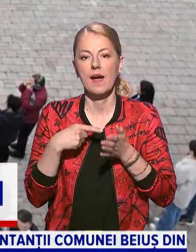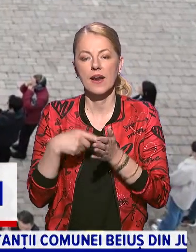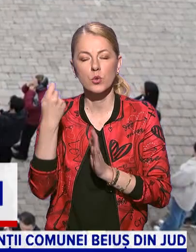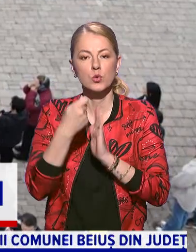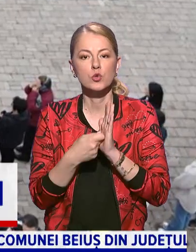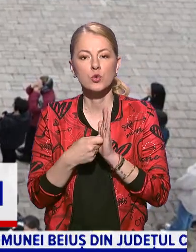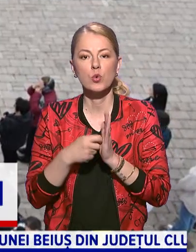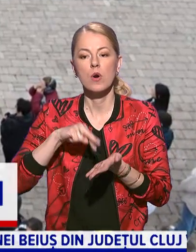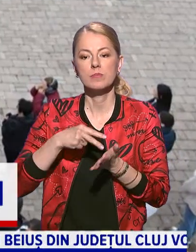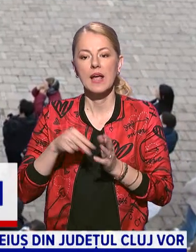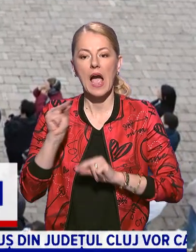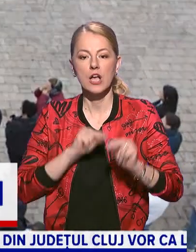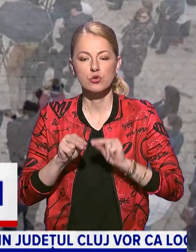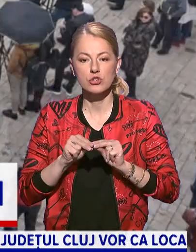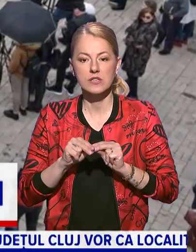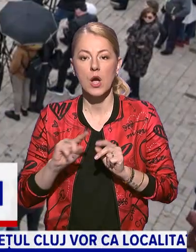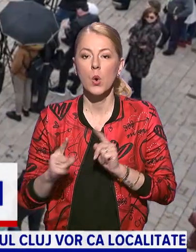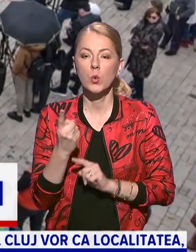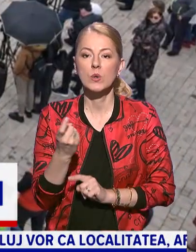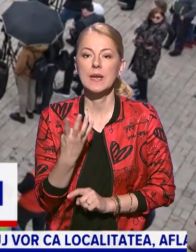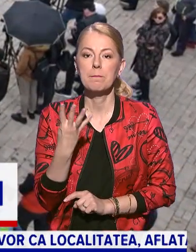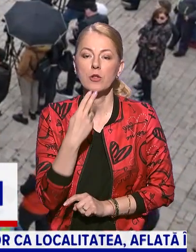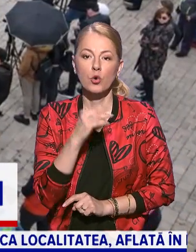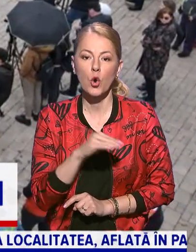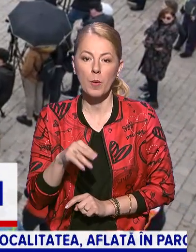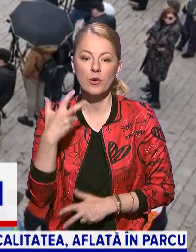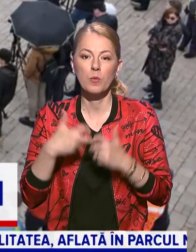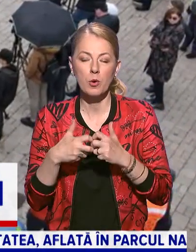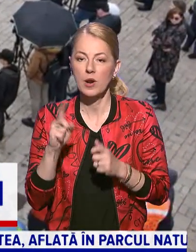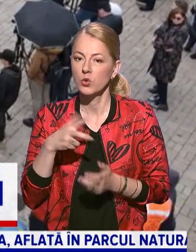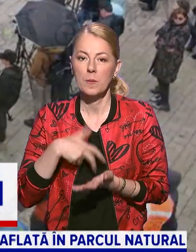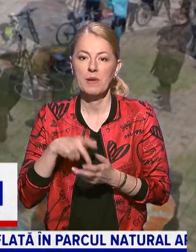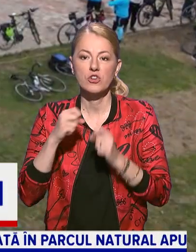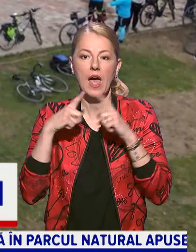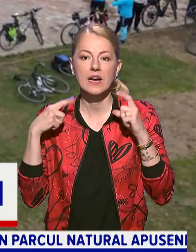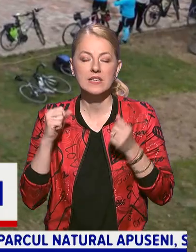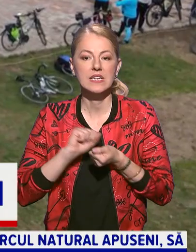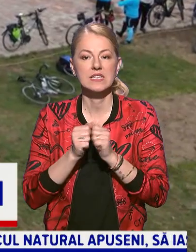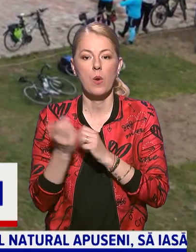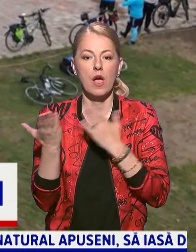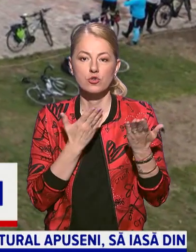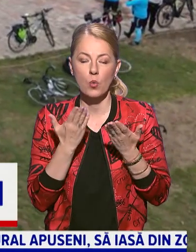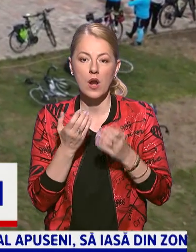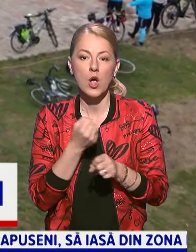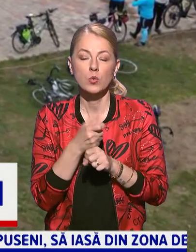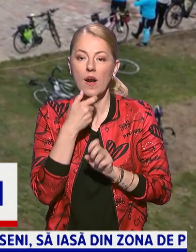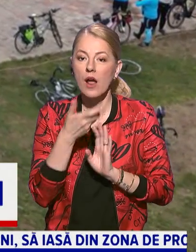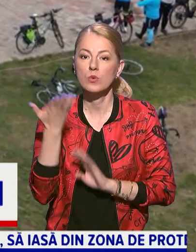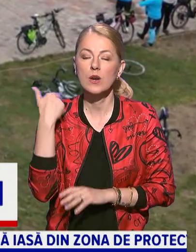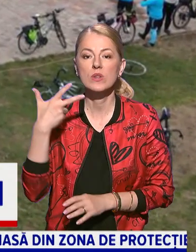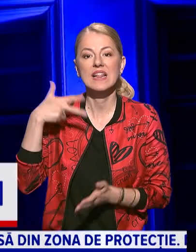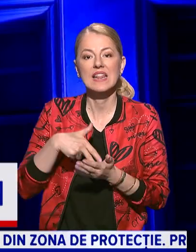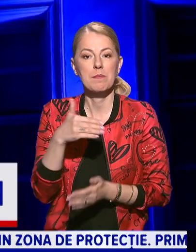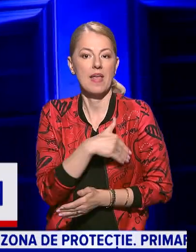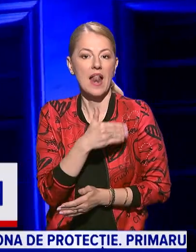de Asociația Help Autism. Iar unul din patru copii cu această afecțiune nu merge la grădiniță și nici la școală. Doar anul trecut, 3.000 de